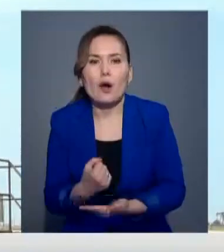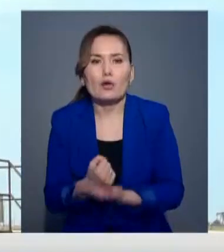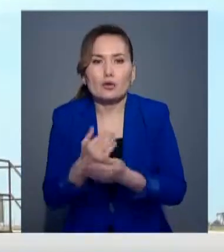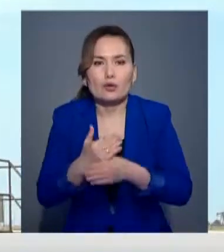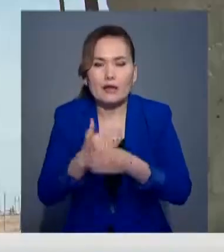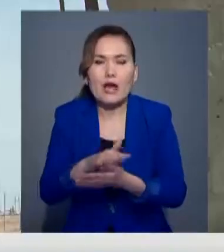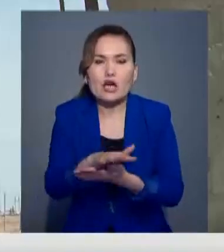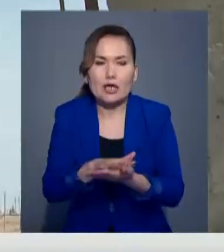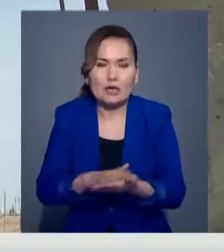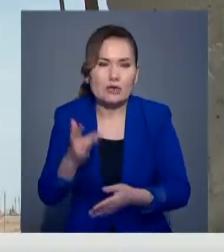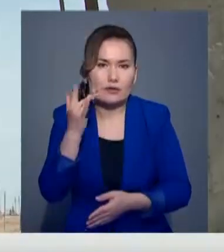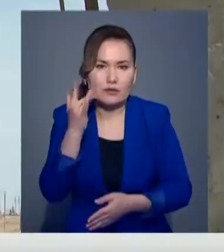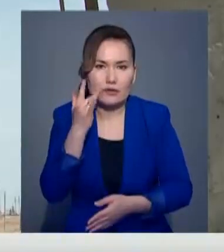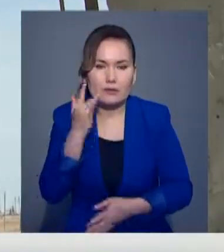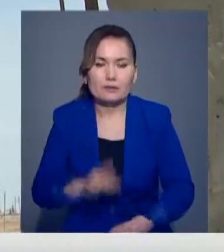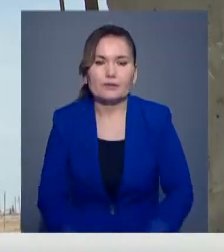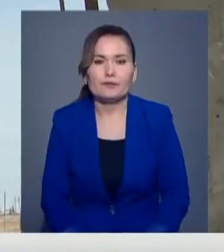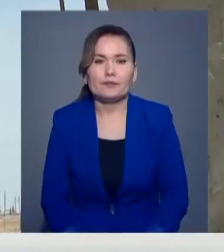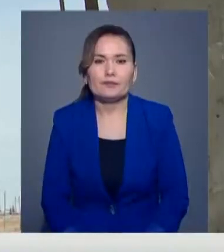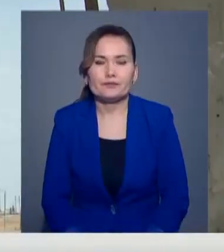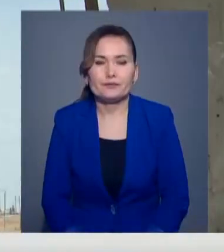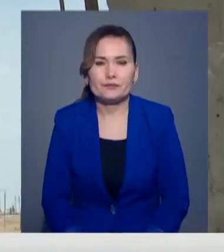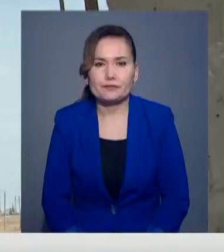қолдау көрсетуді де жалғастырып келеді.